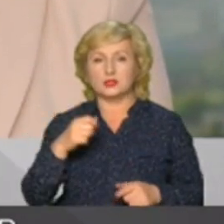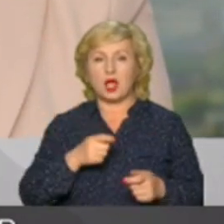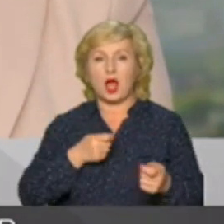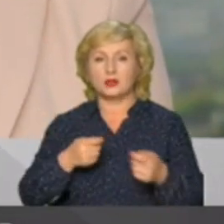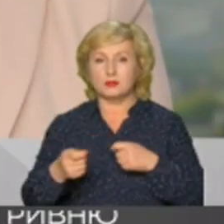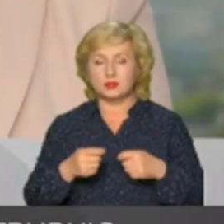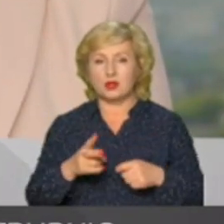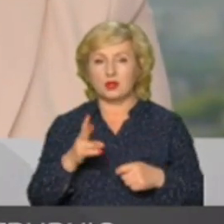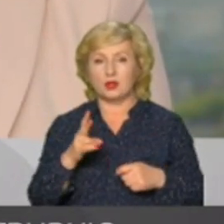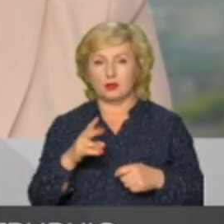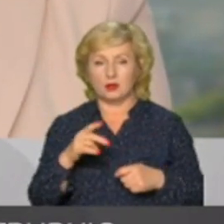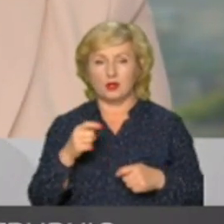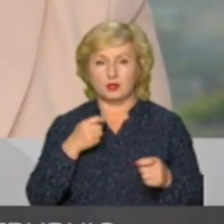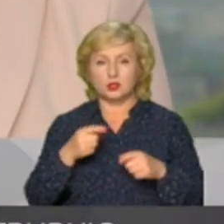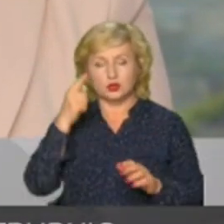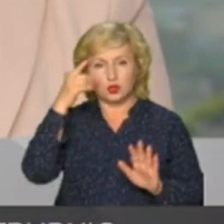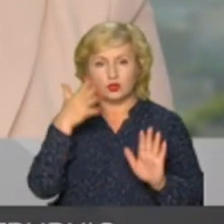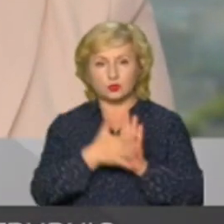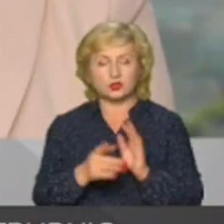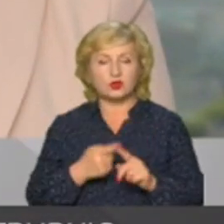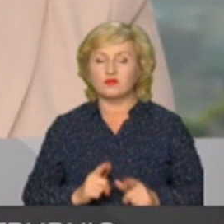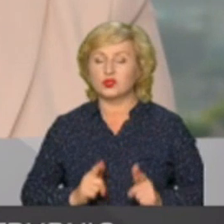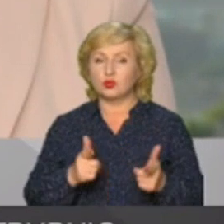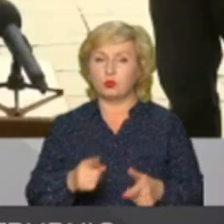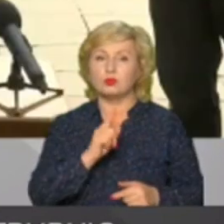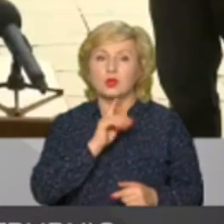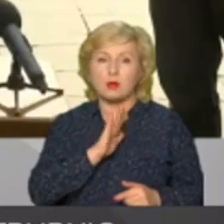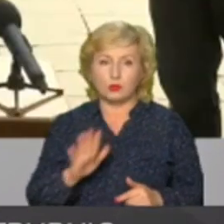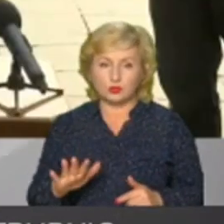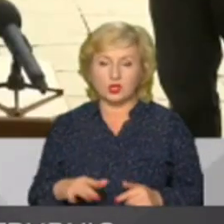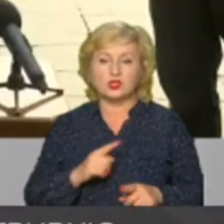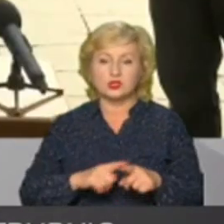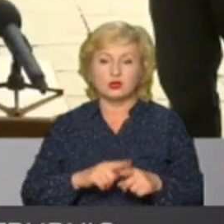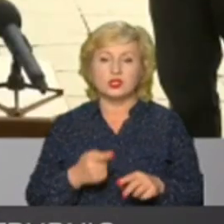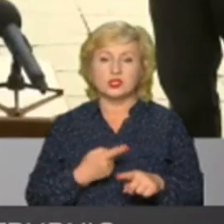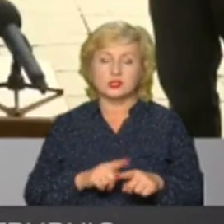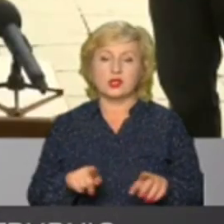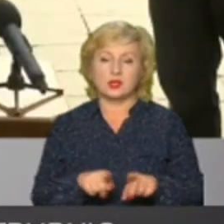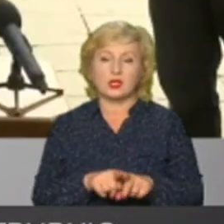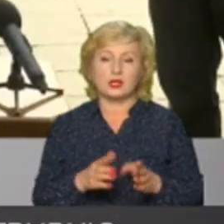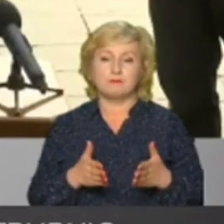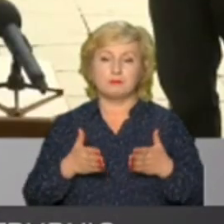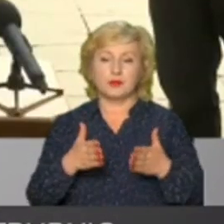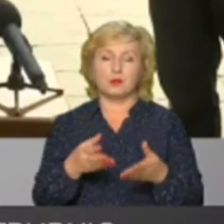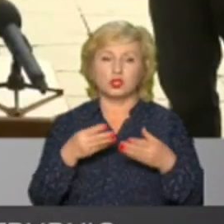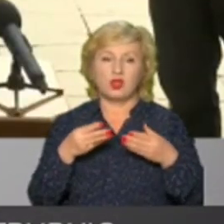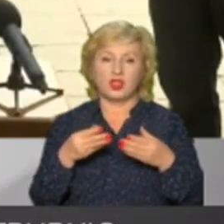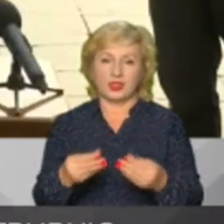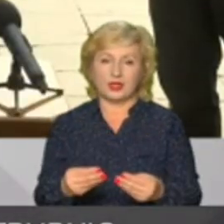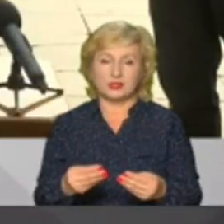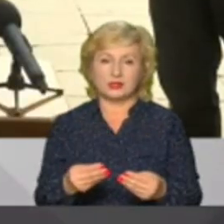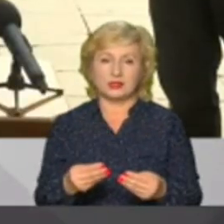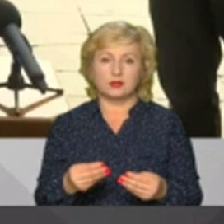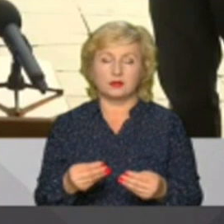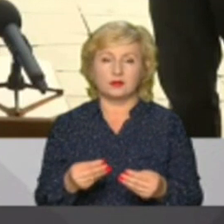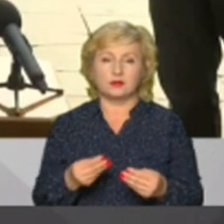Банковій зрозуміли, що зараз цього вступу не буде, і скоріше це такий інструмент тиску